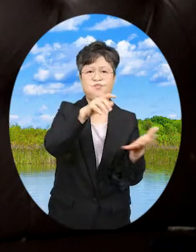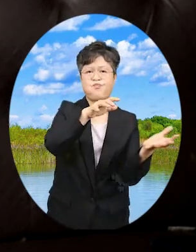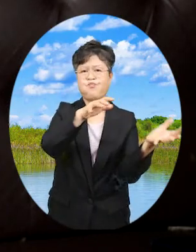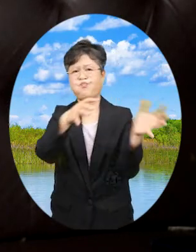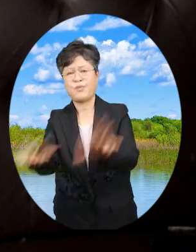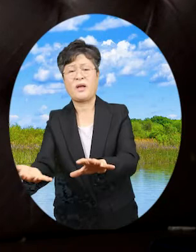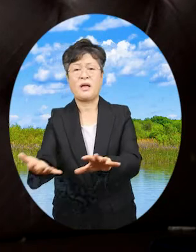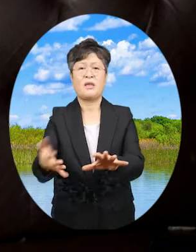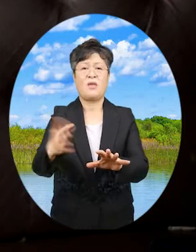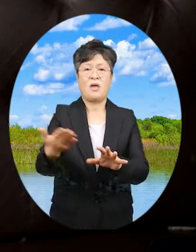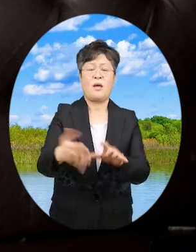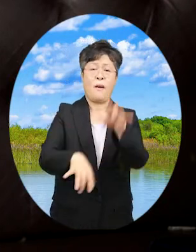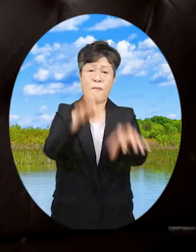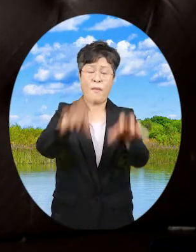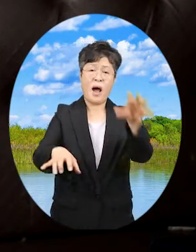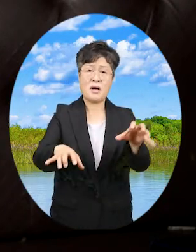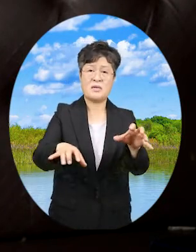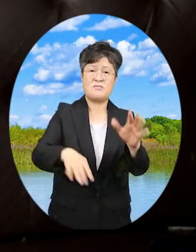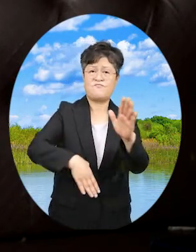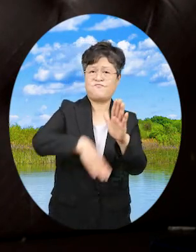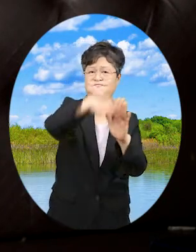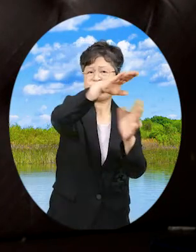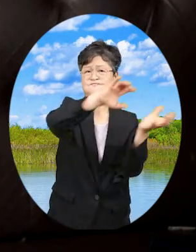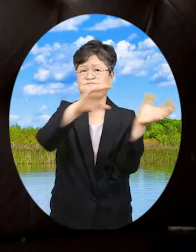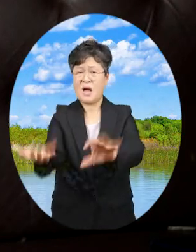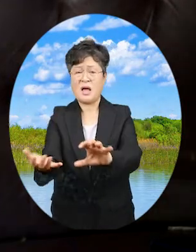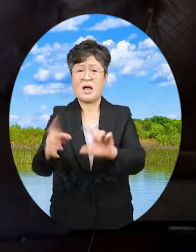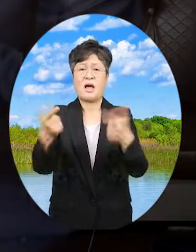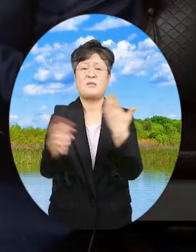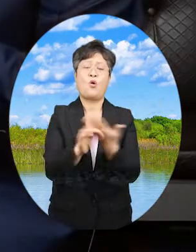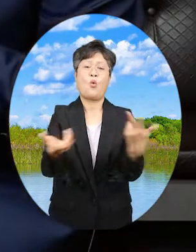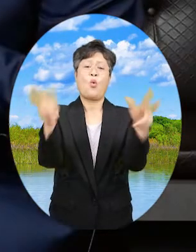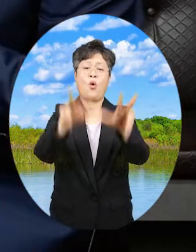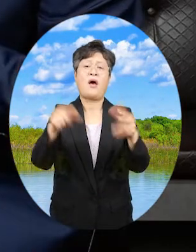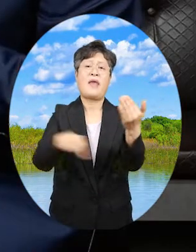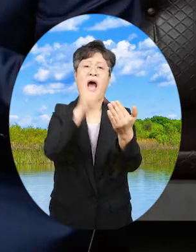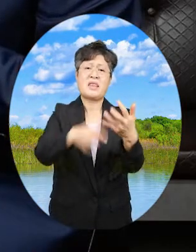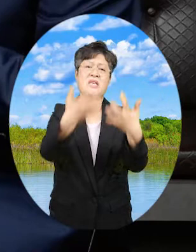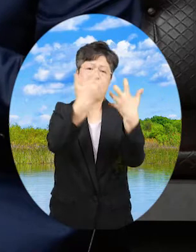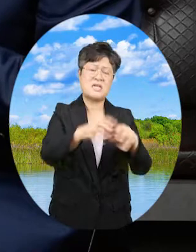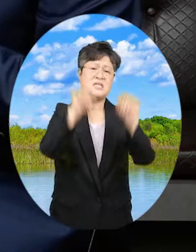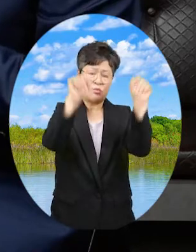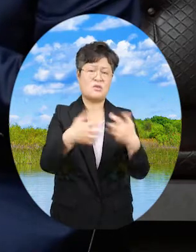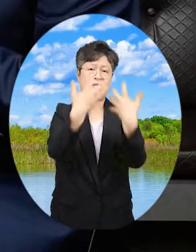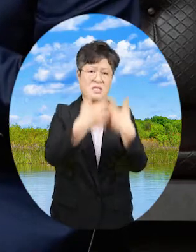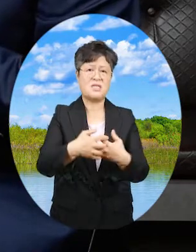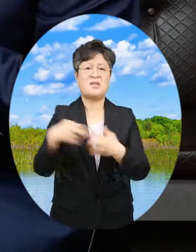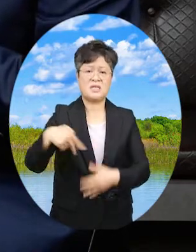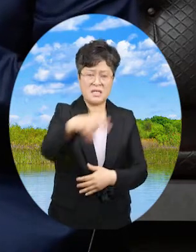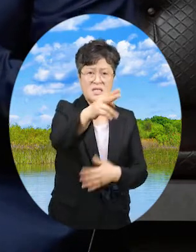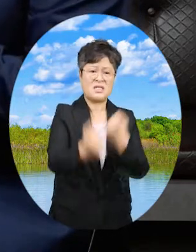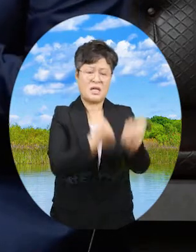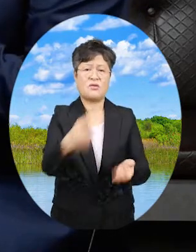자연적인 경관이나 이런 걸 지키기 위해서 노력도 굉장히 많이 했을 것 같아요. 많이 했죠. 예. 그러면 여기에 이제 원천리천을